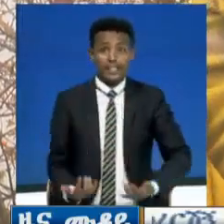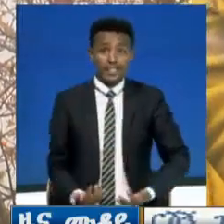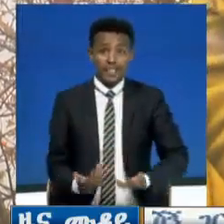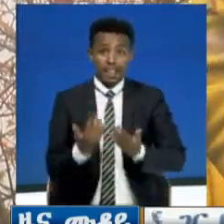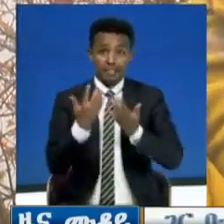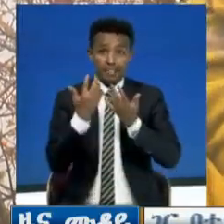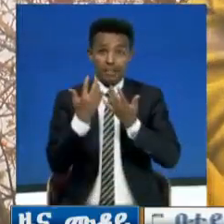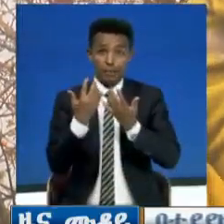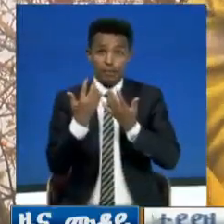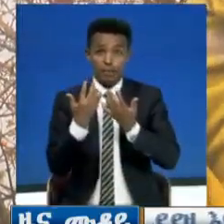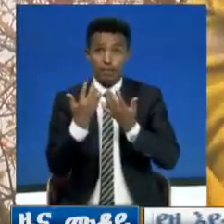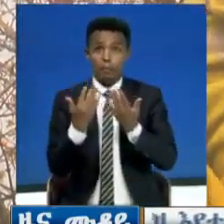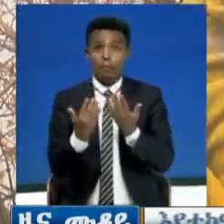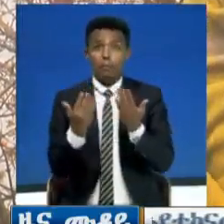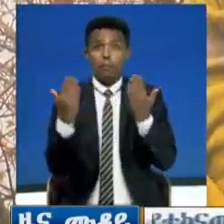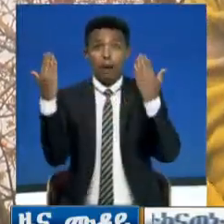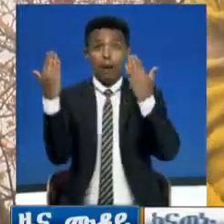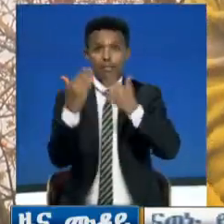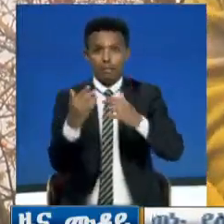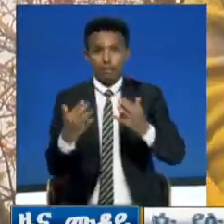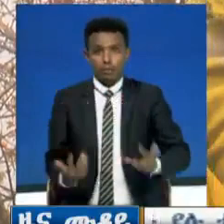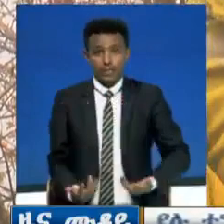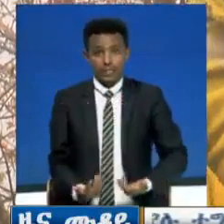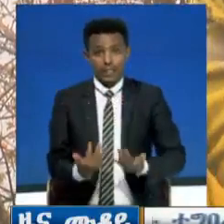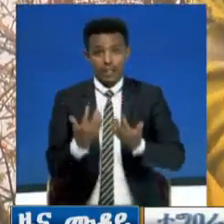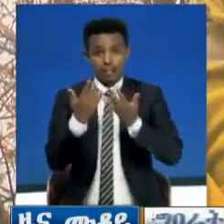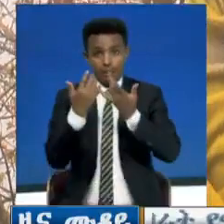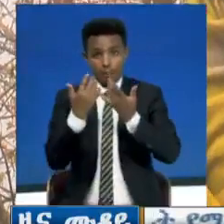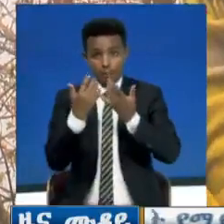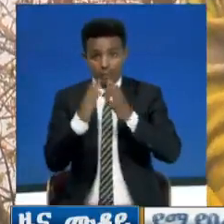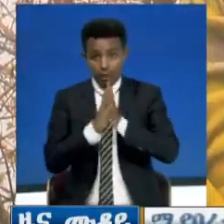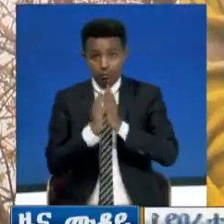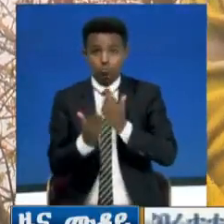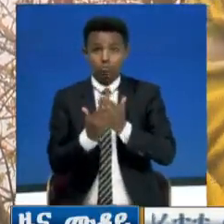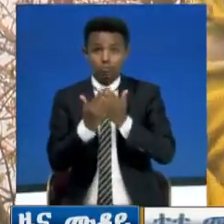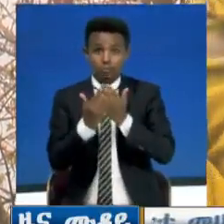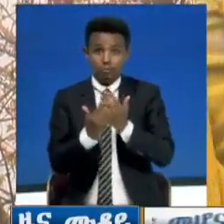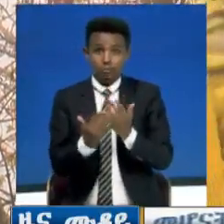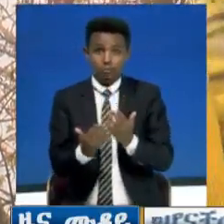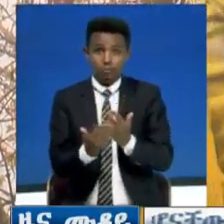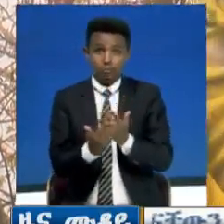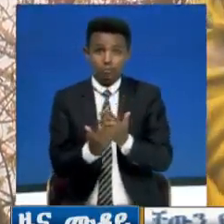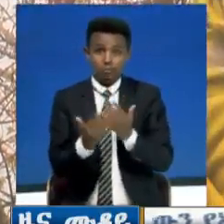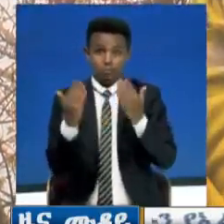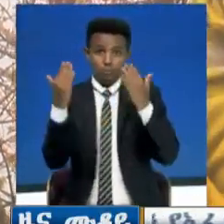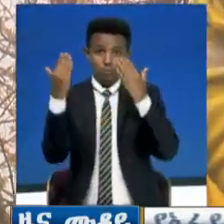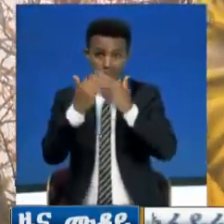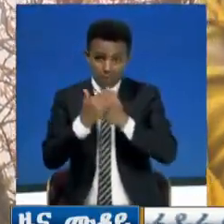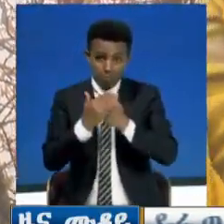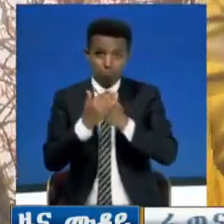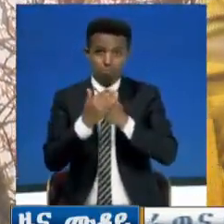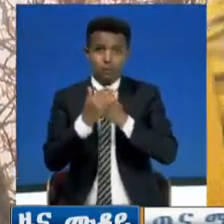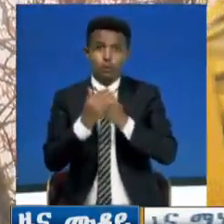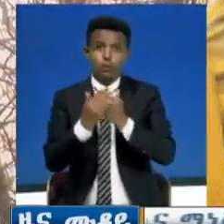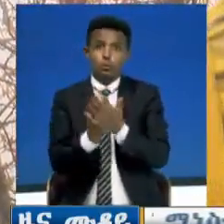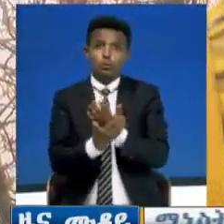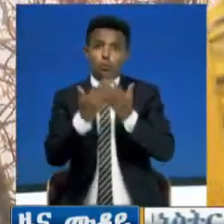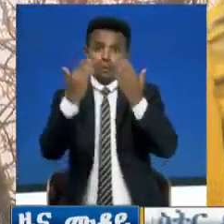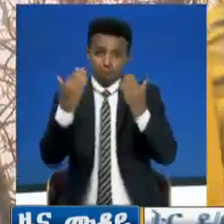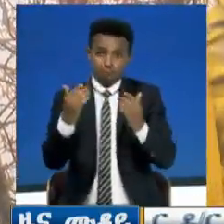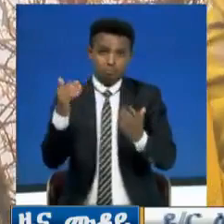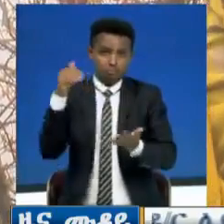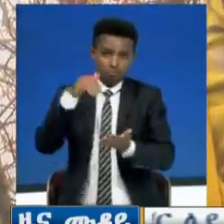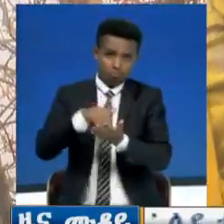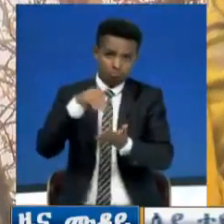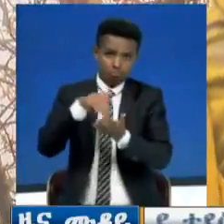ማቀኑን ወደ ማታውን እየተቃጠለ ማታውን መተን ስናጠፋ አድር ትናንትናም ስናጠፋውን ያው ዛሬ ቀንም ደግሞ